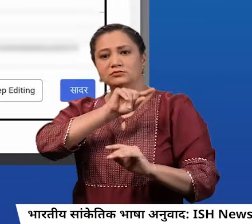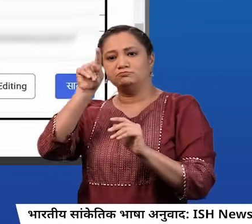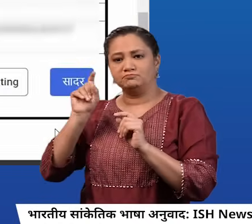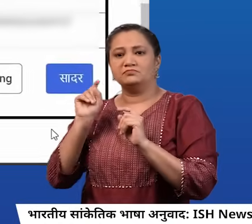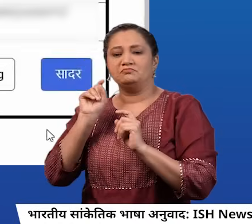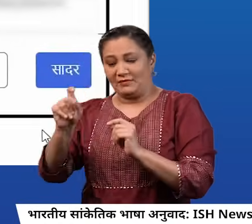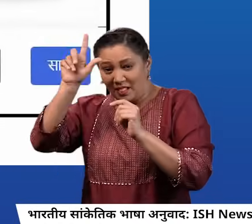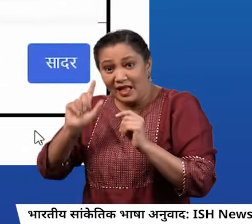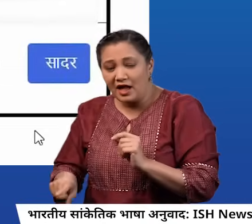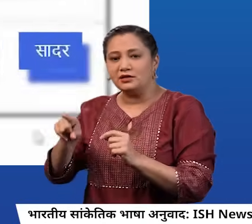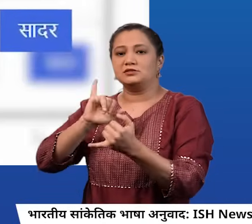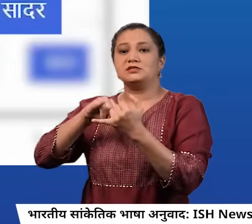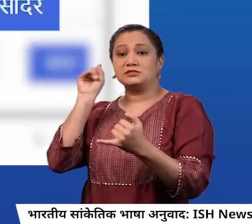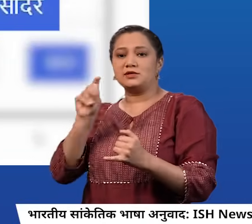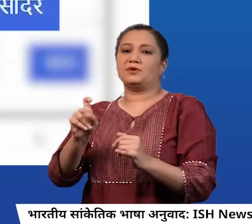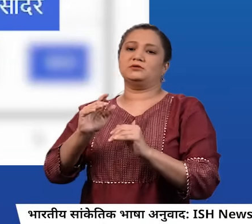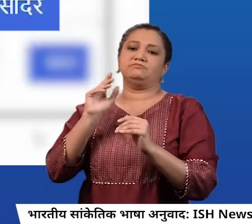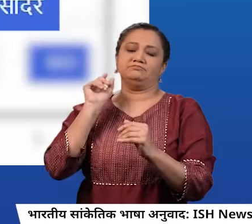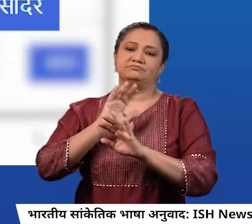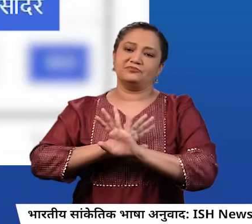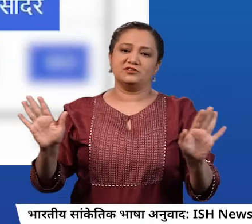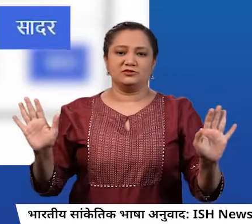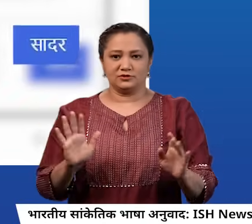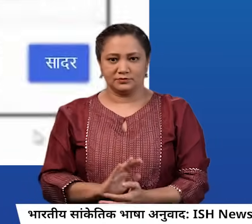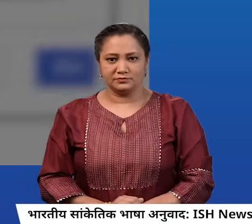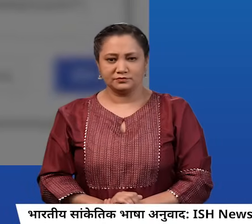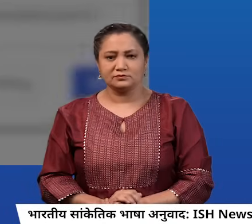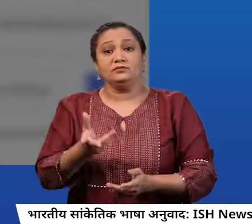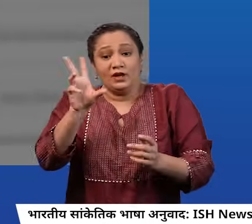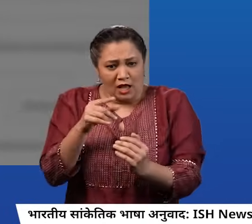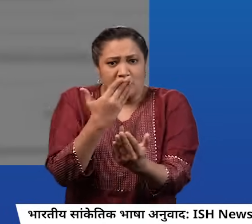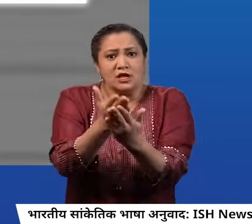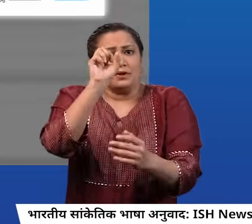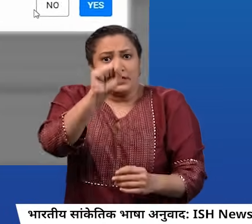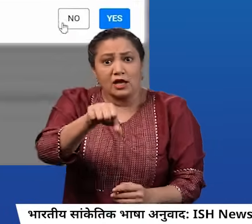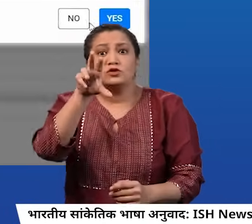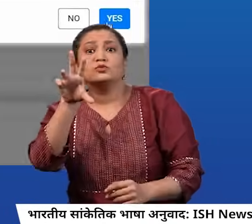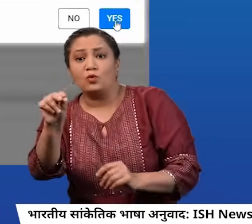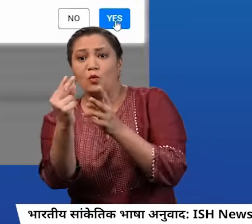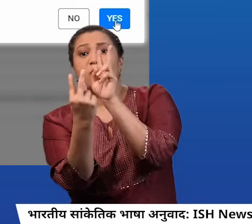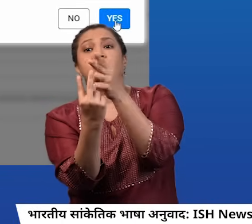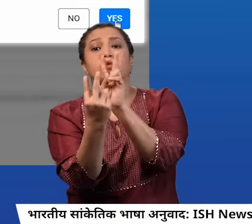जहाली कि मग अर्जाची दिकीत शाचलेर साहे निया जला अला